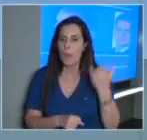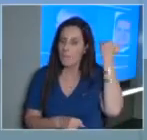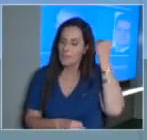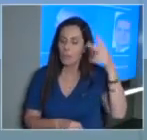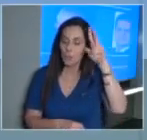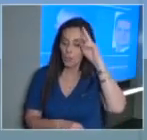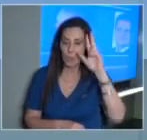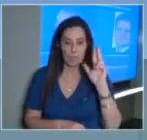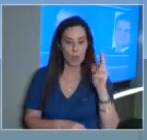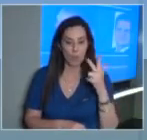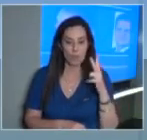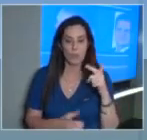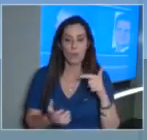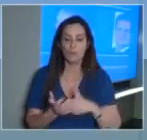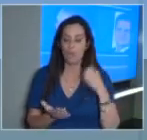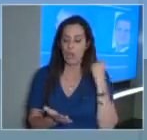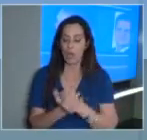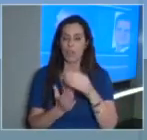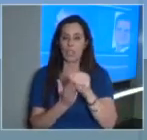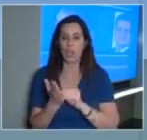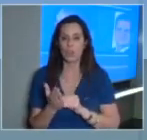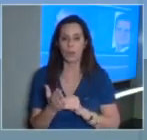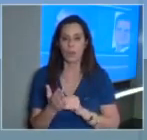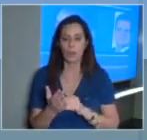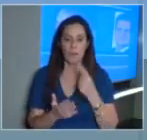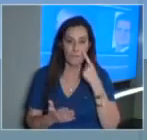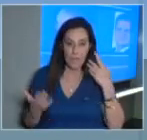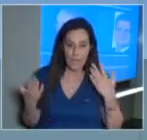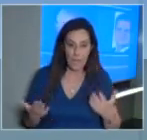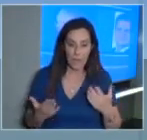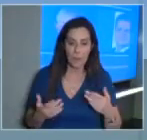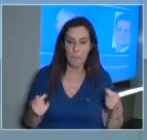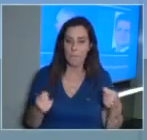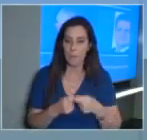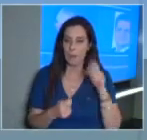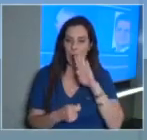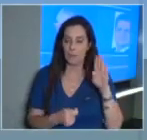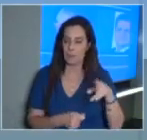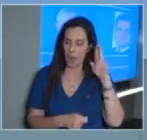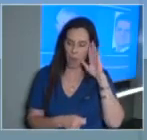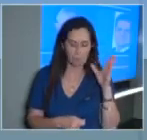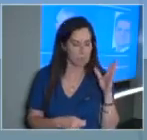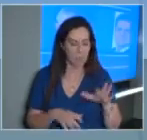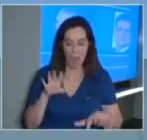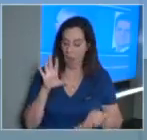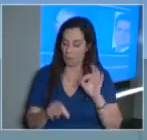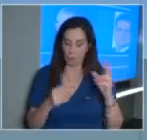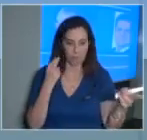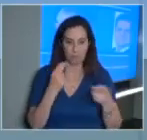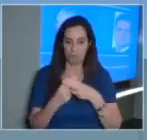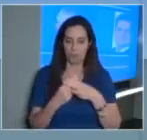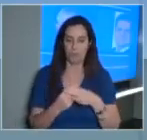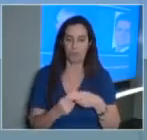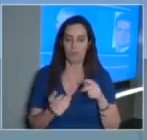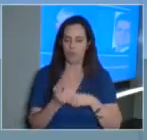מזכירות הליכוד ביום שלישי כדי לאשר את הרשימה והיו"ר, ונראה שמבחינת נתניהו והליכוד הבחירות ממש